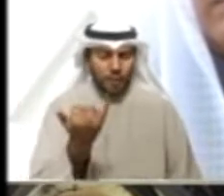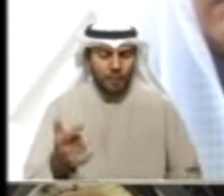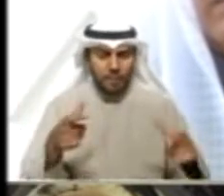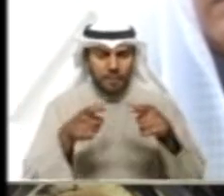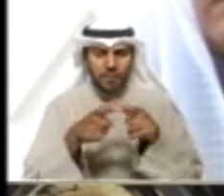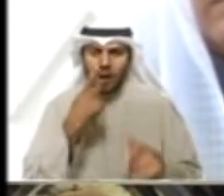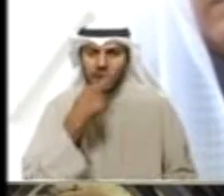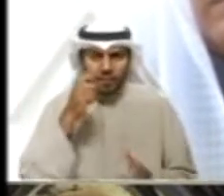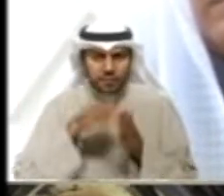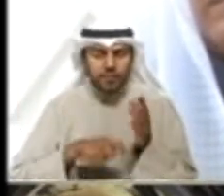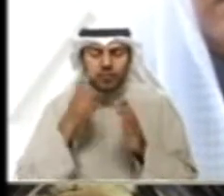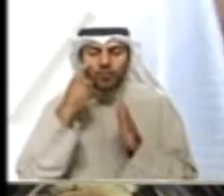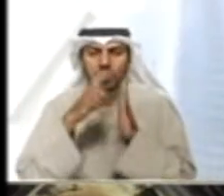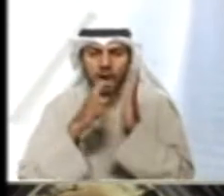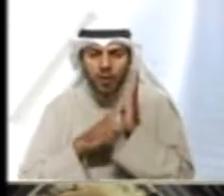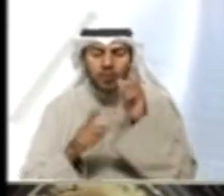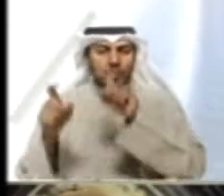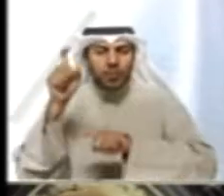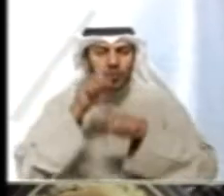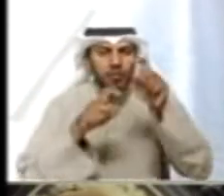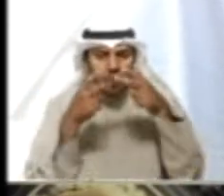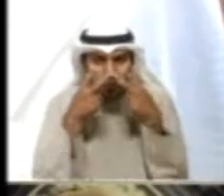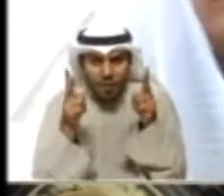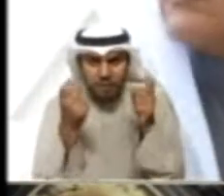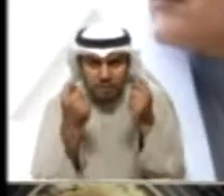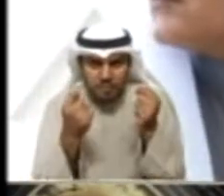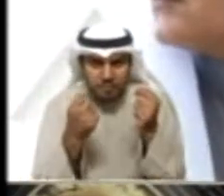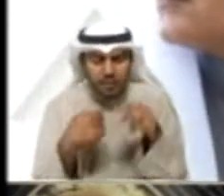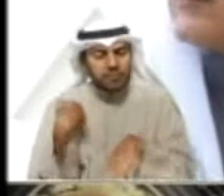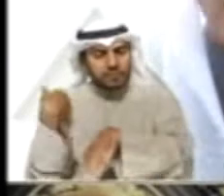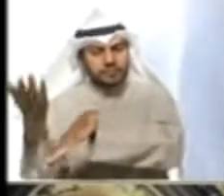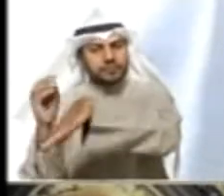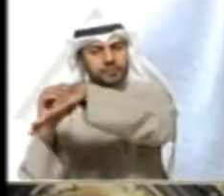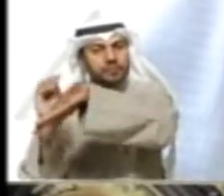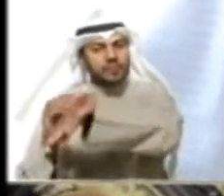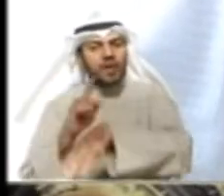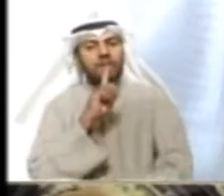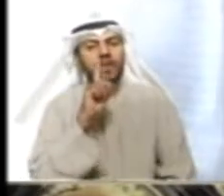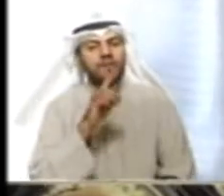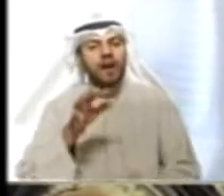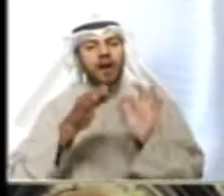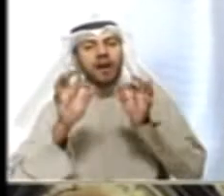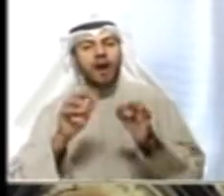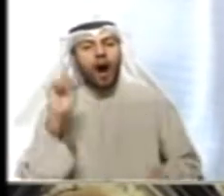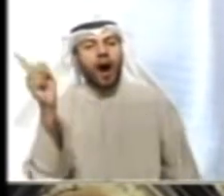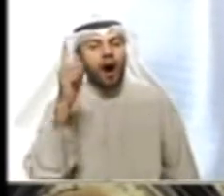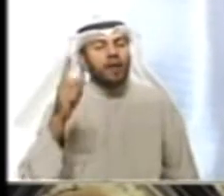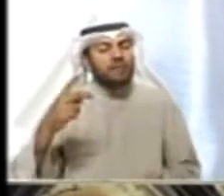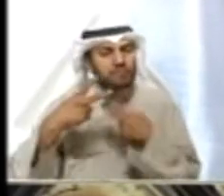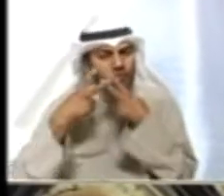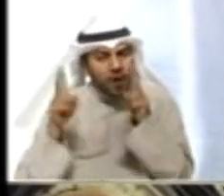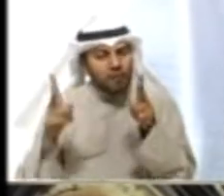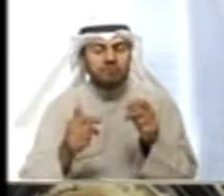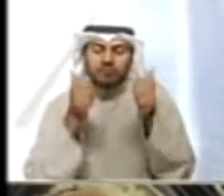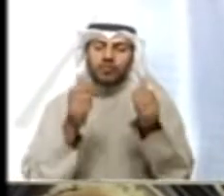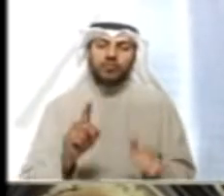مقررة فقط لمناقشتها. أيضا هذا الأمر من العاجل من الأمور، ونرى الحكومة أنه مرتبط بمواعيد خارجية